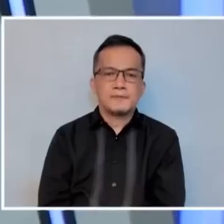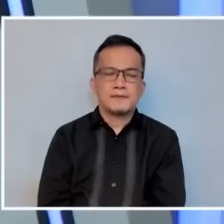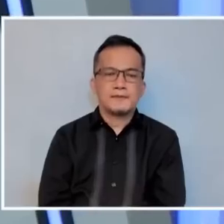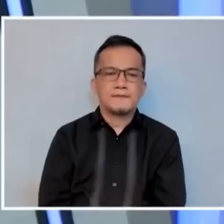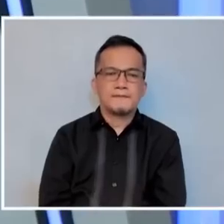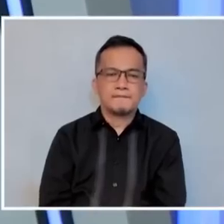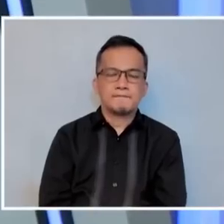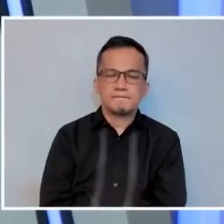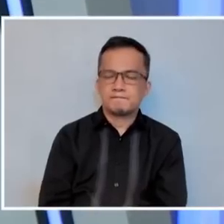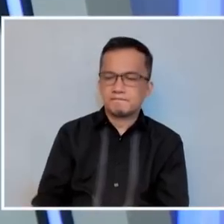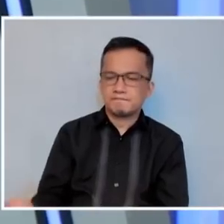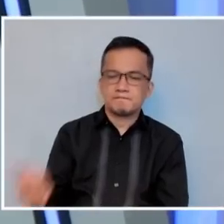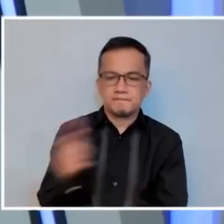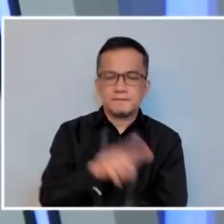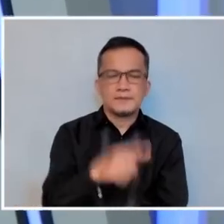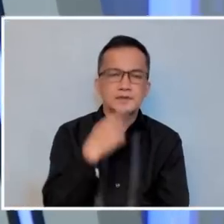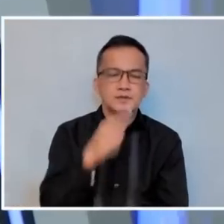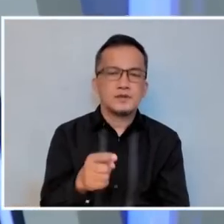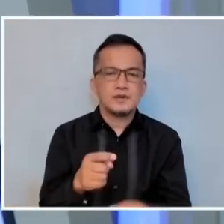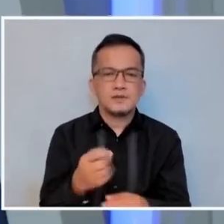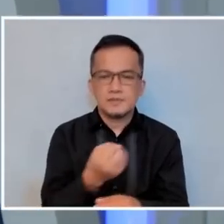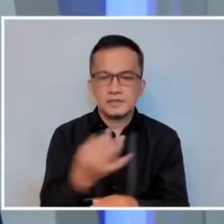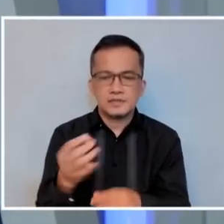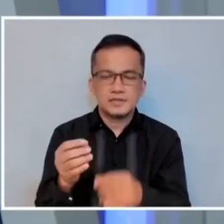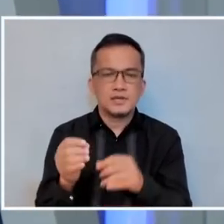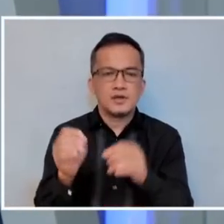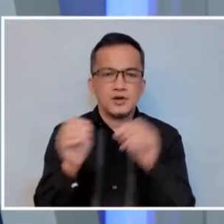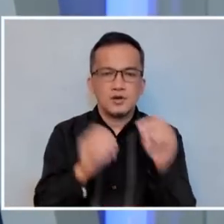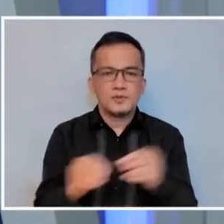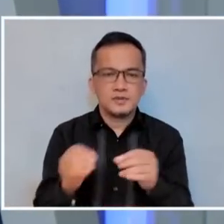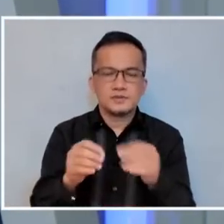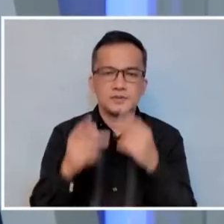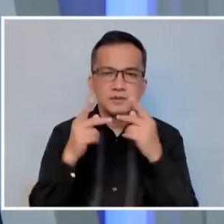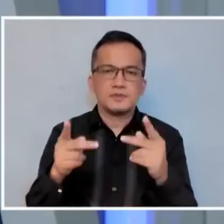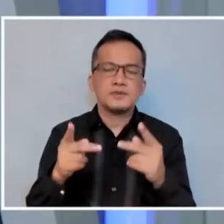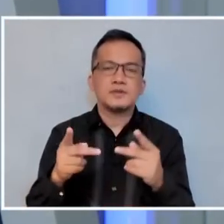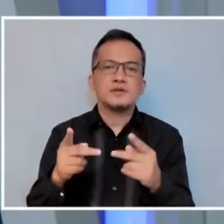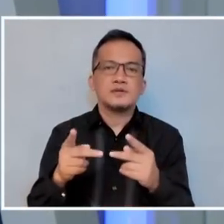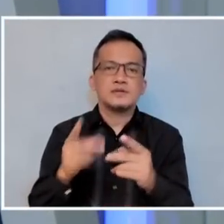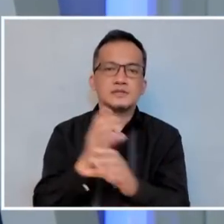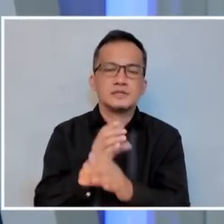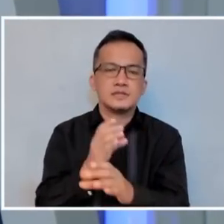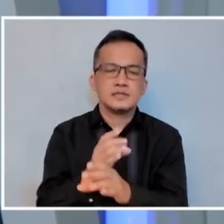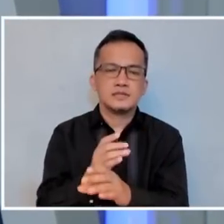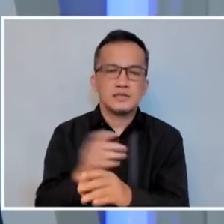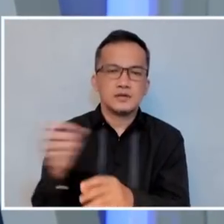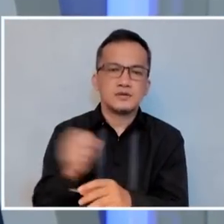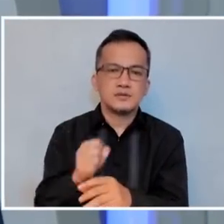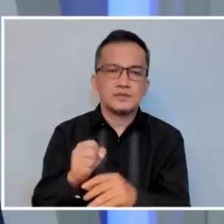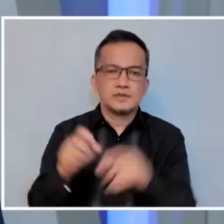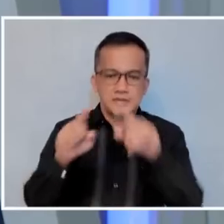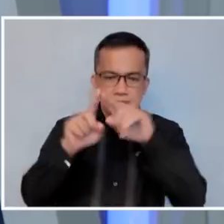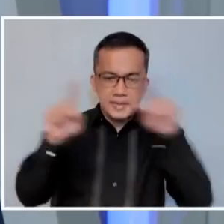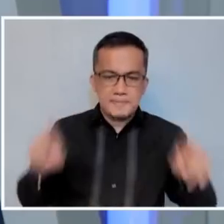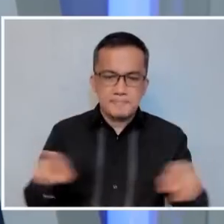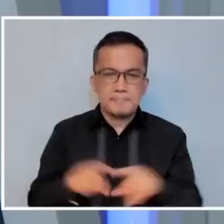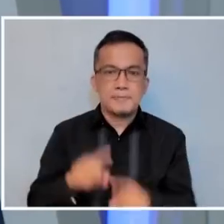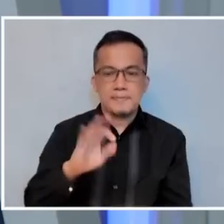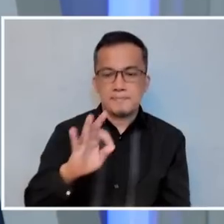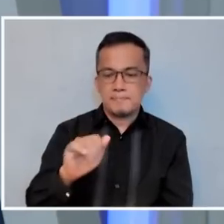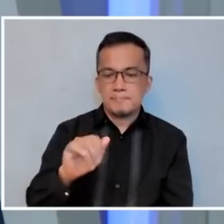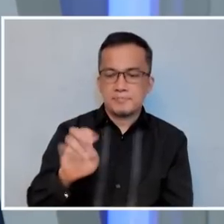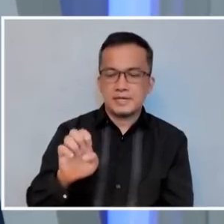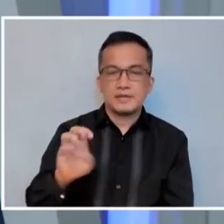Kakaunti pa rin ang bilang ng mga operators ng mga pampublikong sasakyan na nakakakuha ng fare matrix o